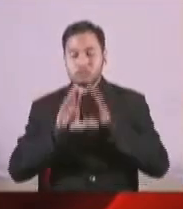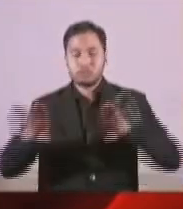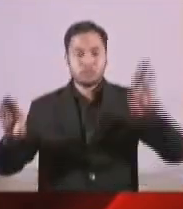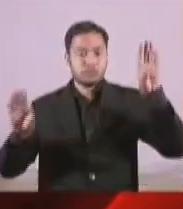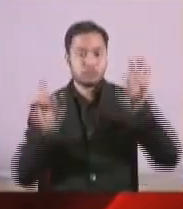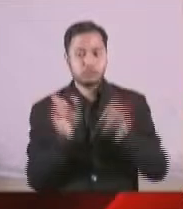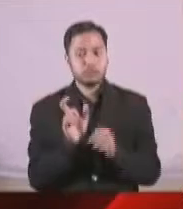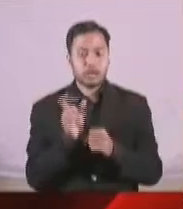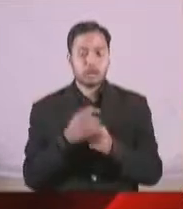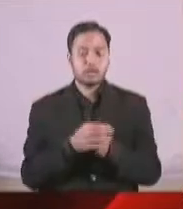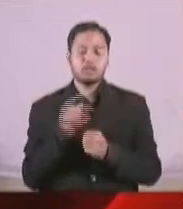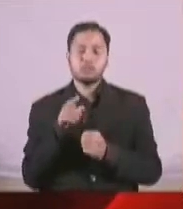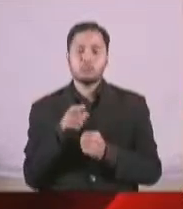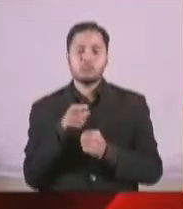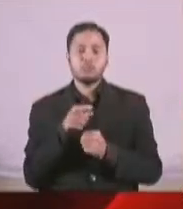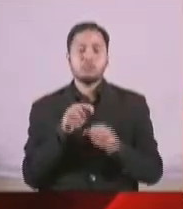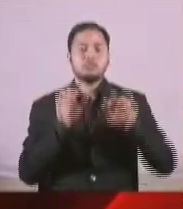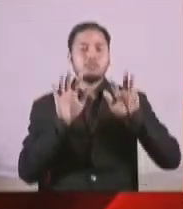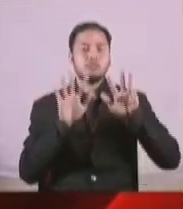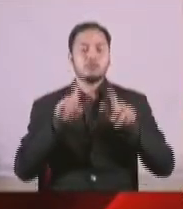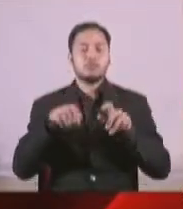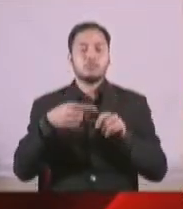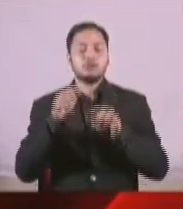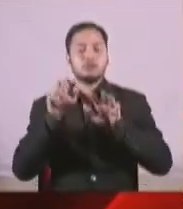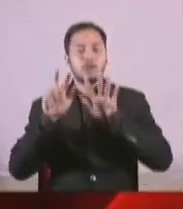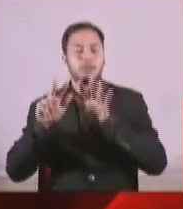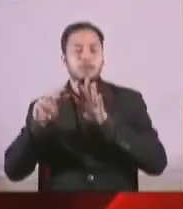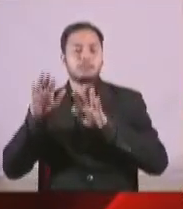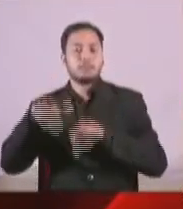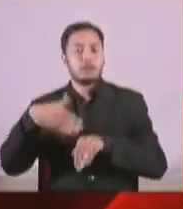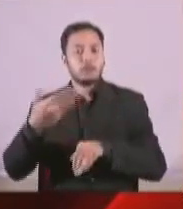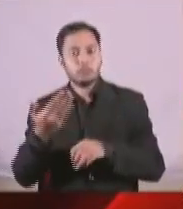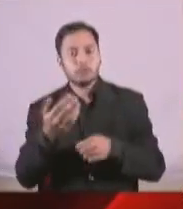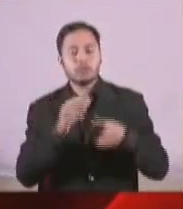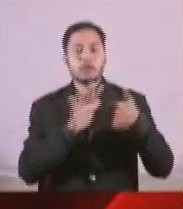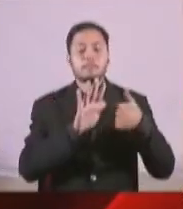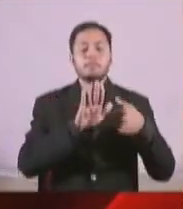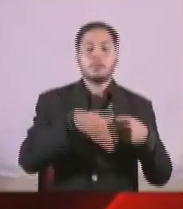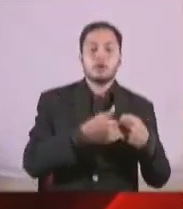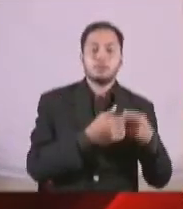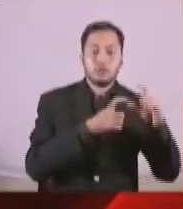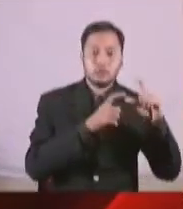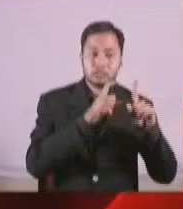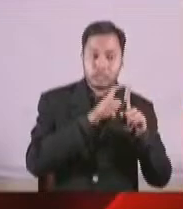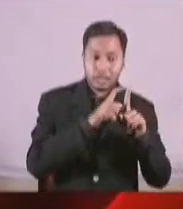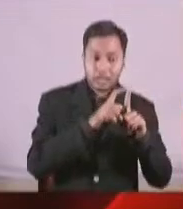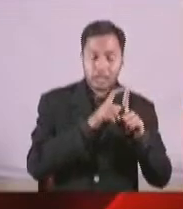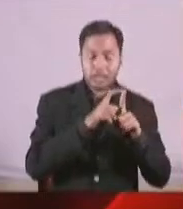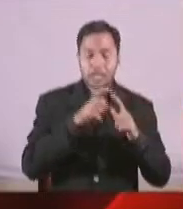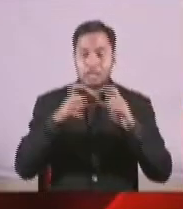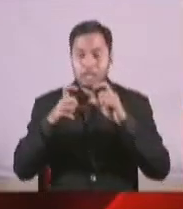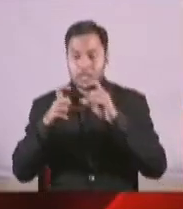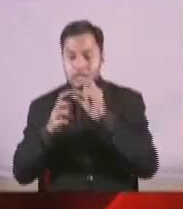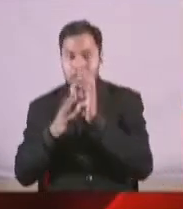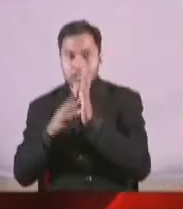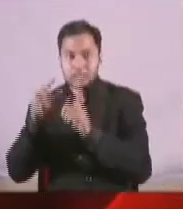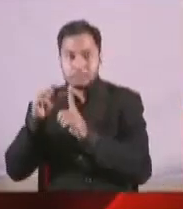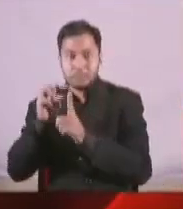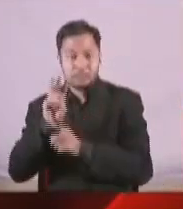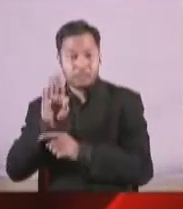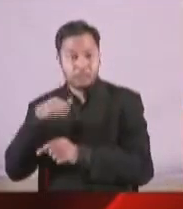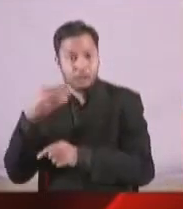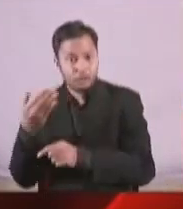tahun, 6 tahun SD, 3 tahun SMP. Jadi